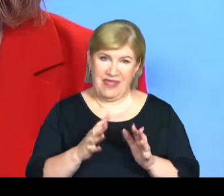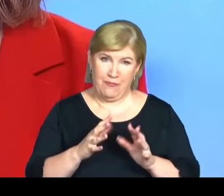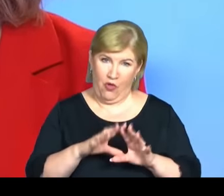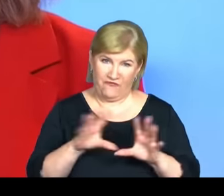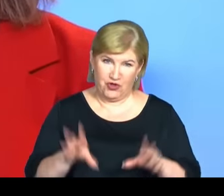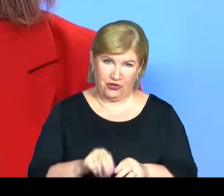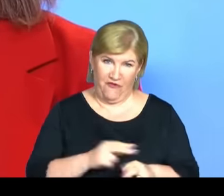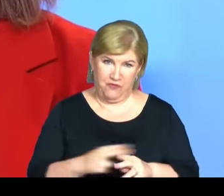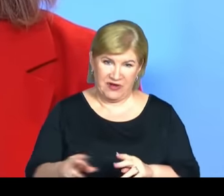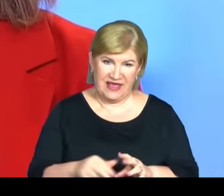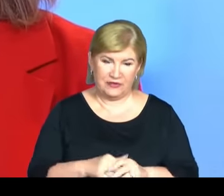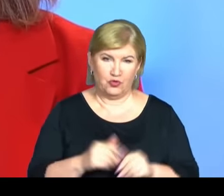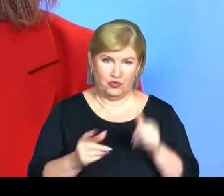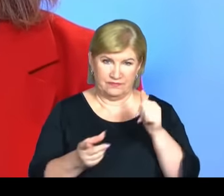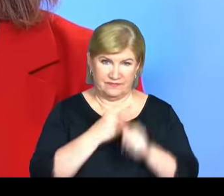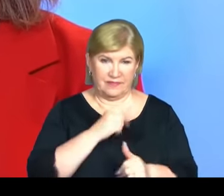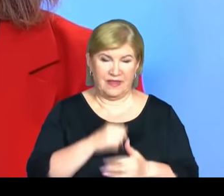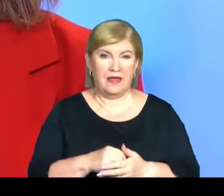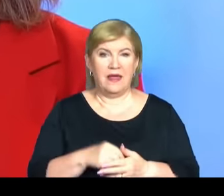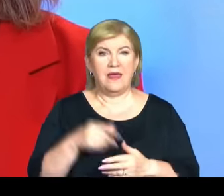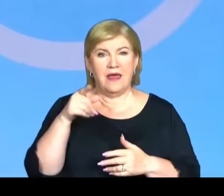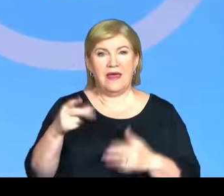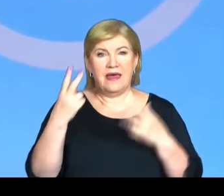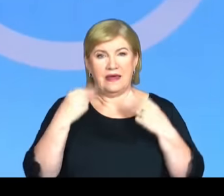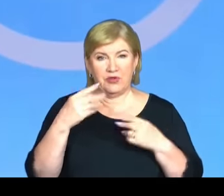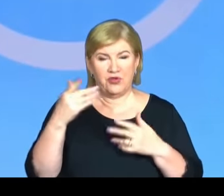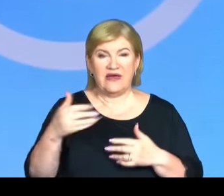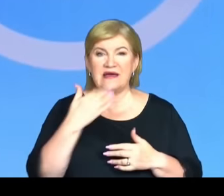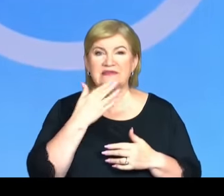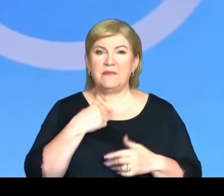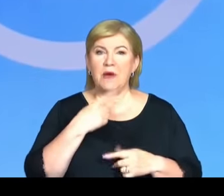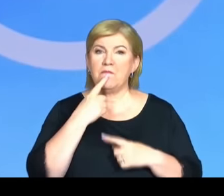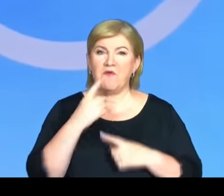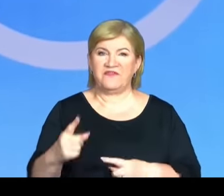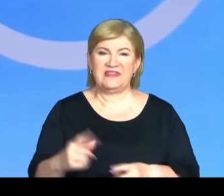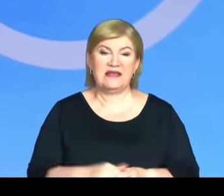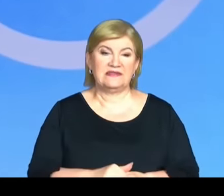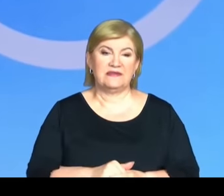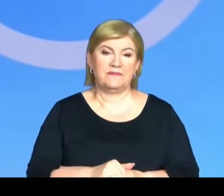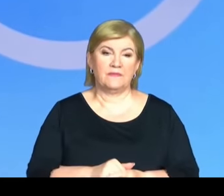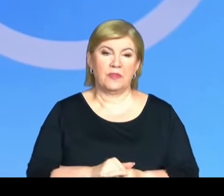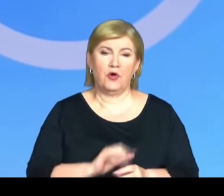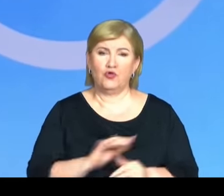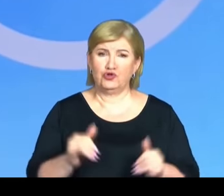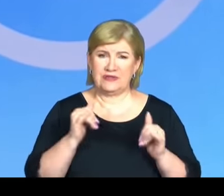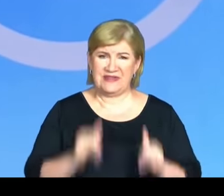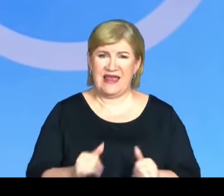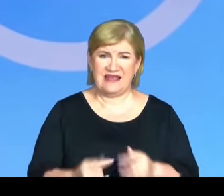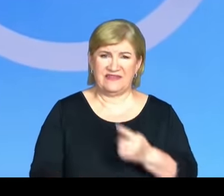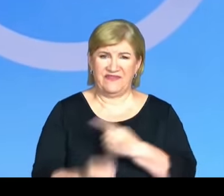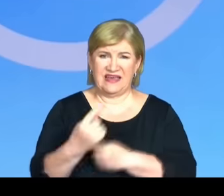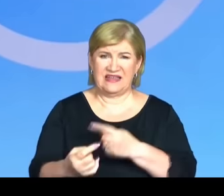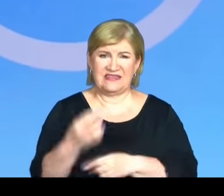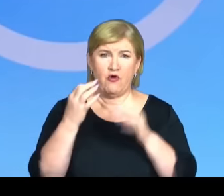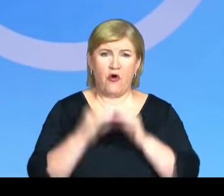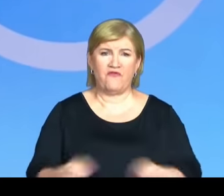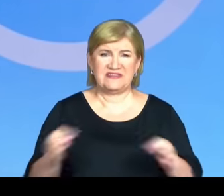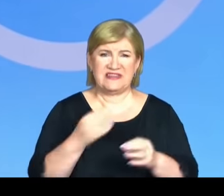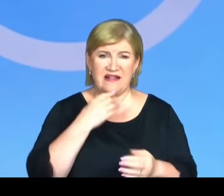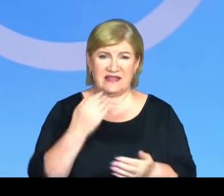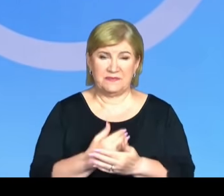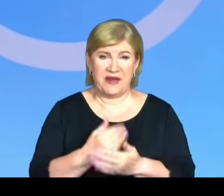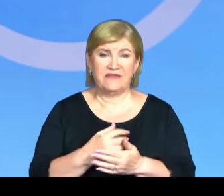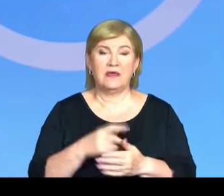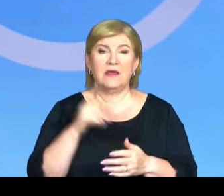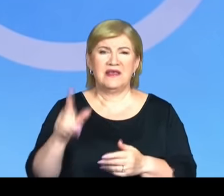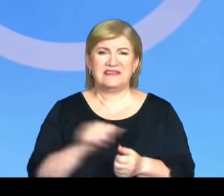v poriadku. Pani kolegyňa, chcem vám povedať, že Už teraz vychádzajú oficiálne správy, ktoré potvrdzujú, že ste